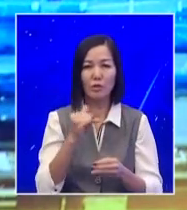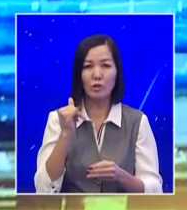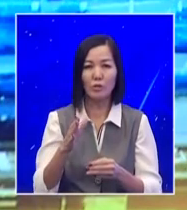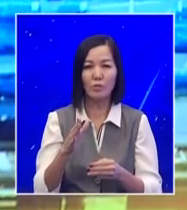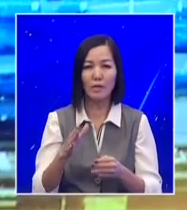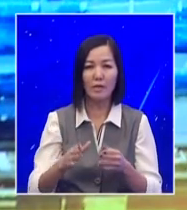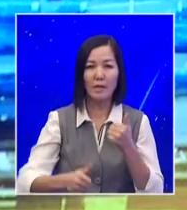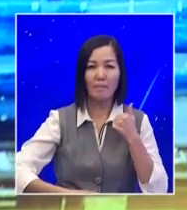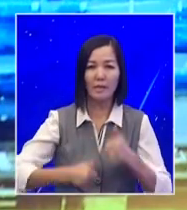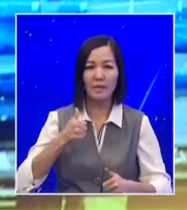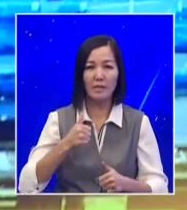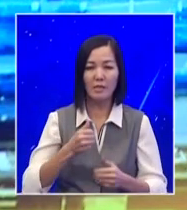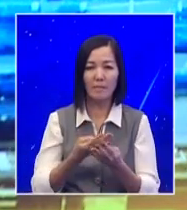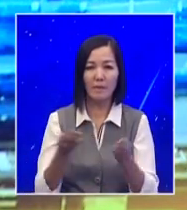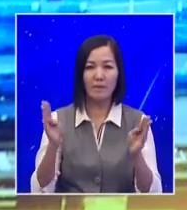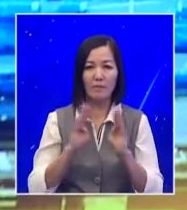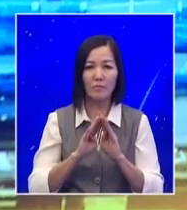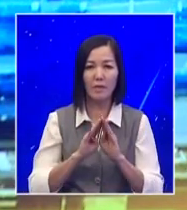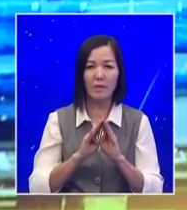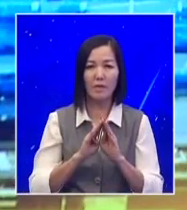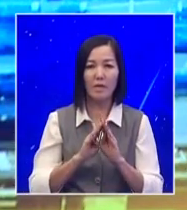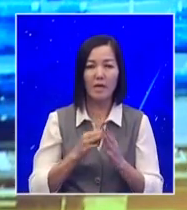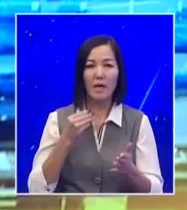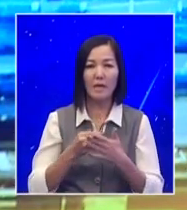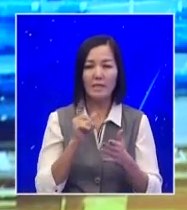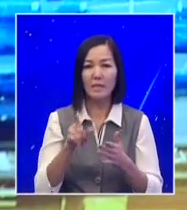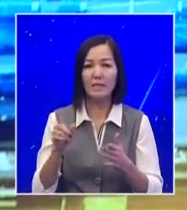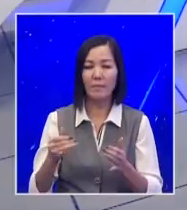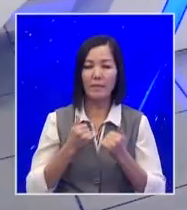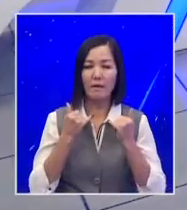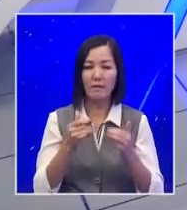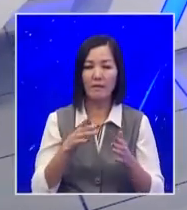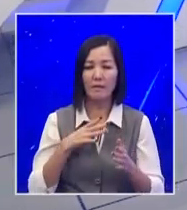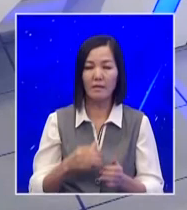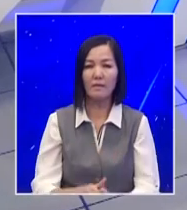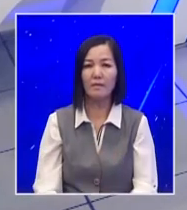шығып ел мақтанышына айналып пандемияда арамыздан озған асыл азаматтарға арналады.